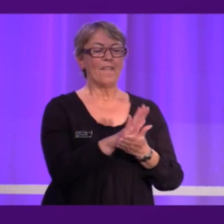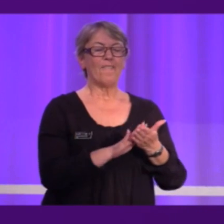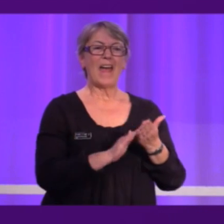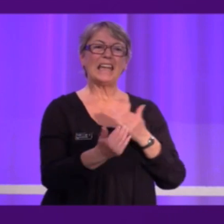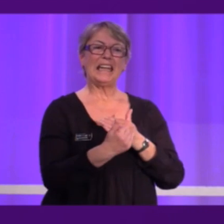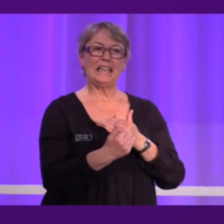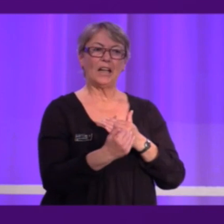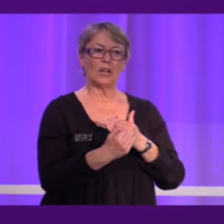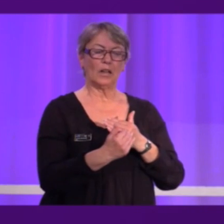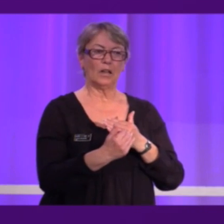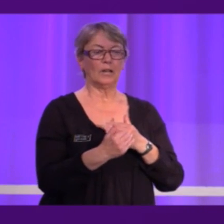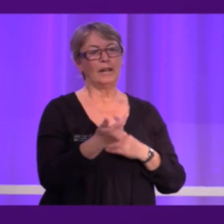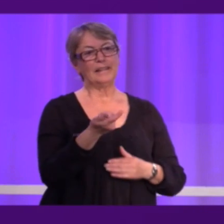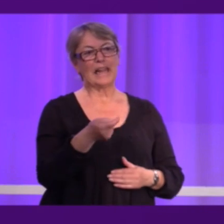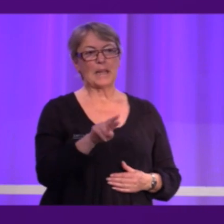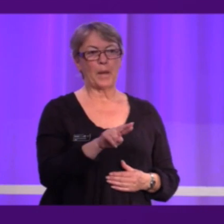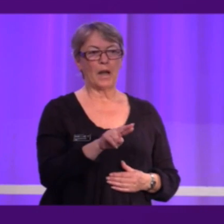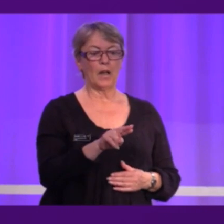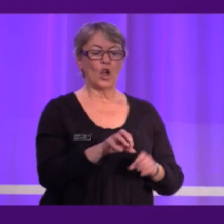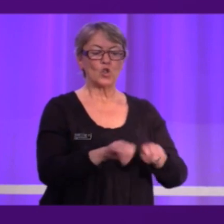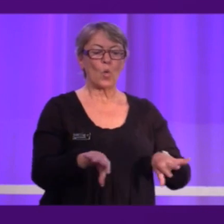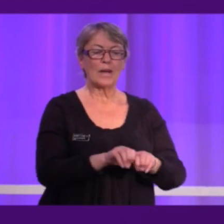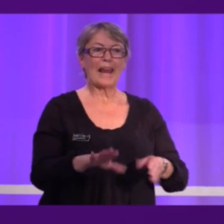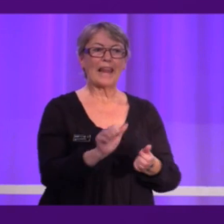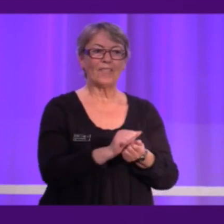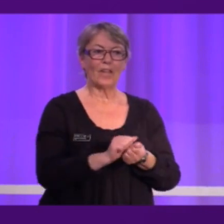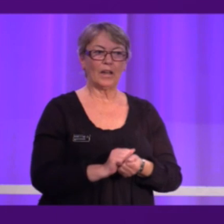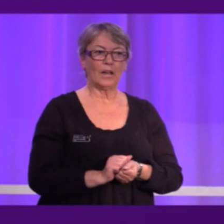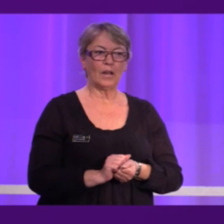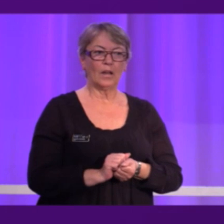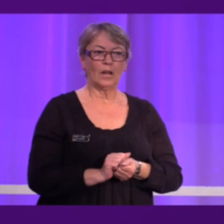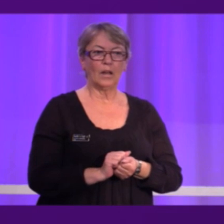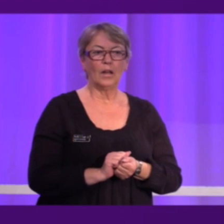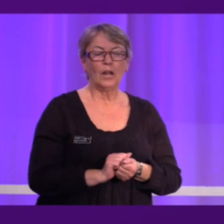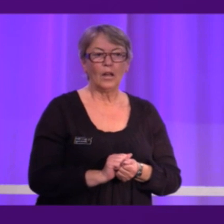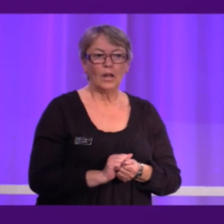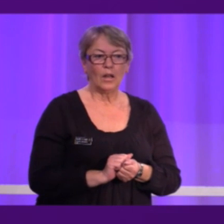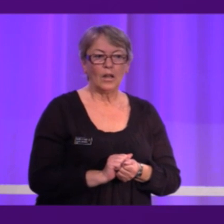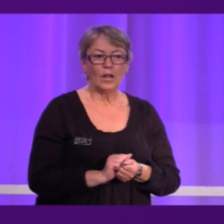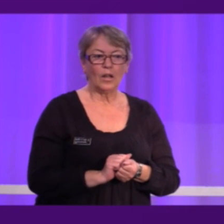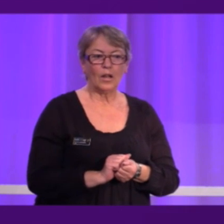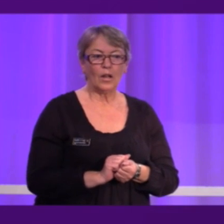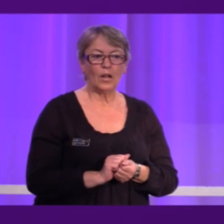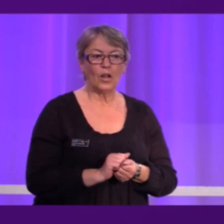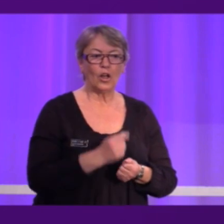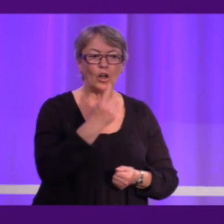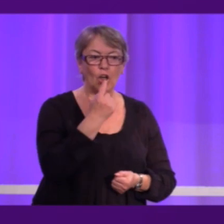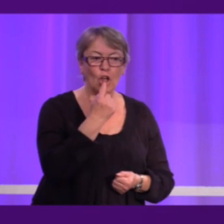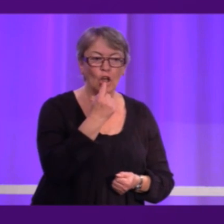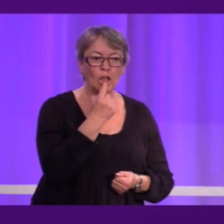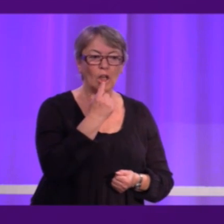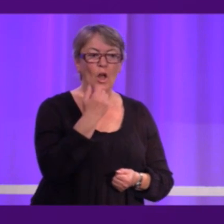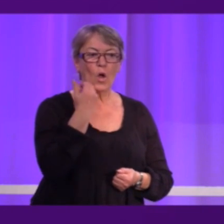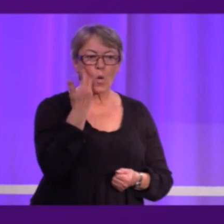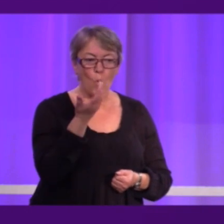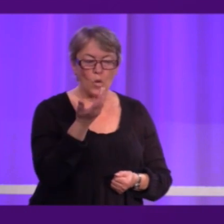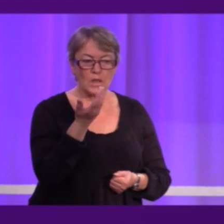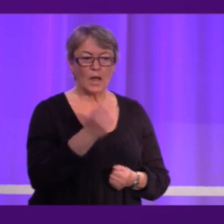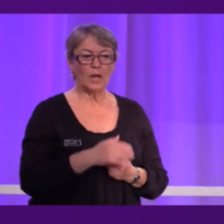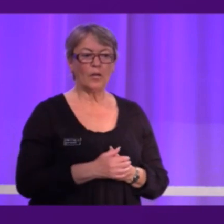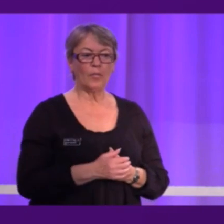Färgindikator för att exempelvis sortera tvätt. Kraftig rosa, röd, cerise,